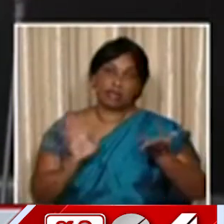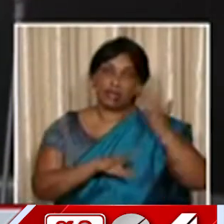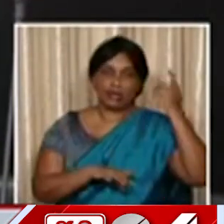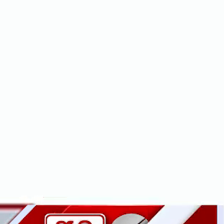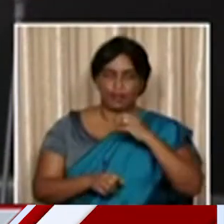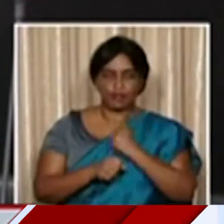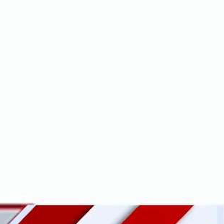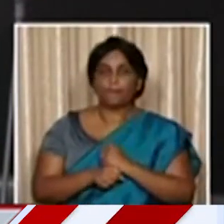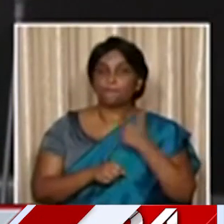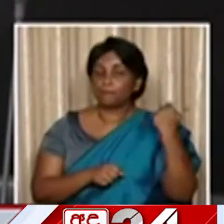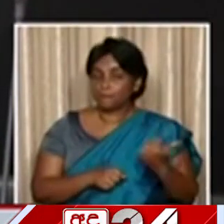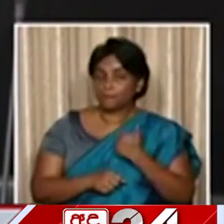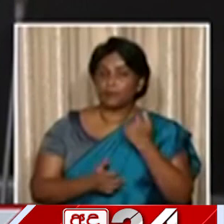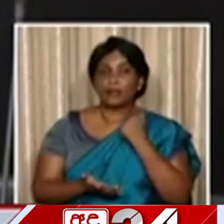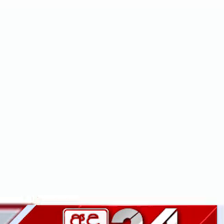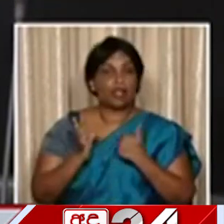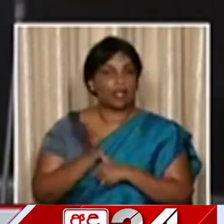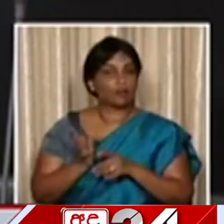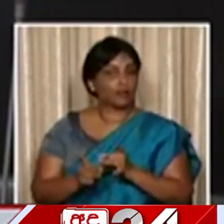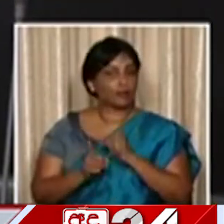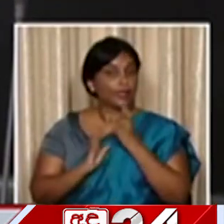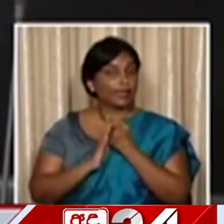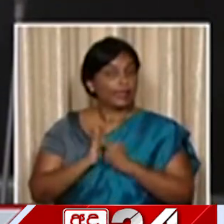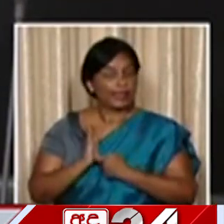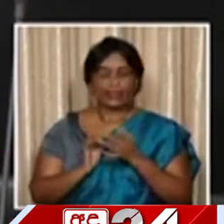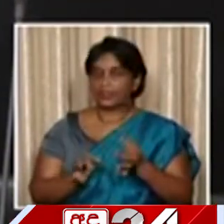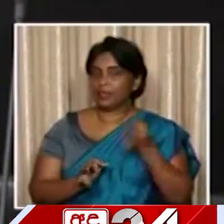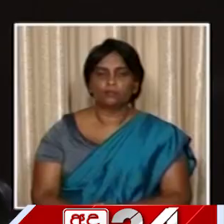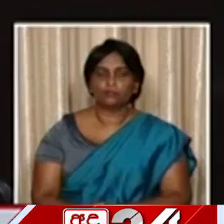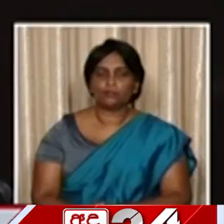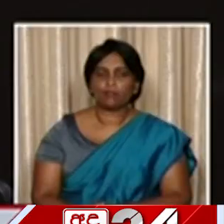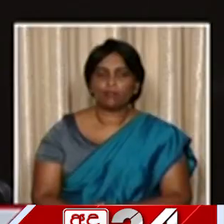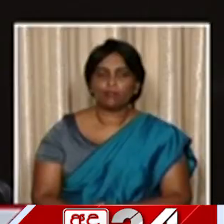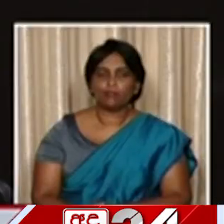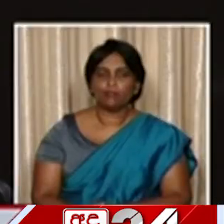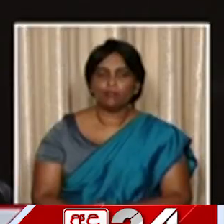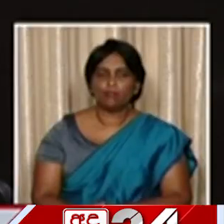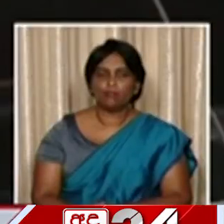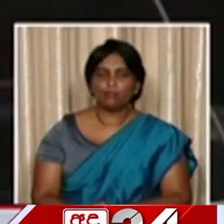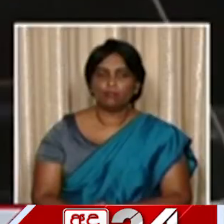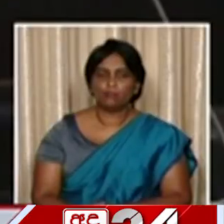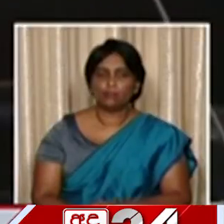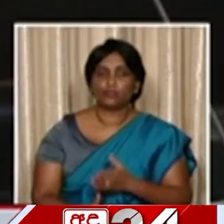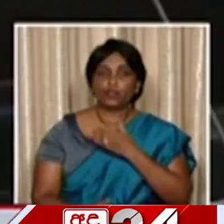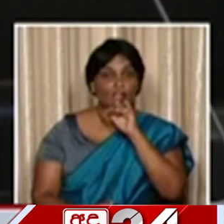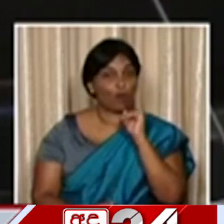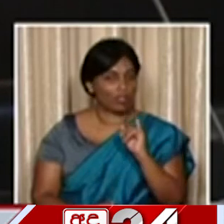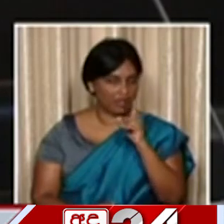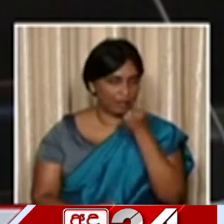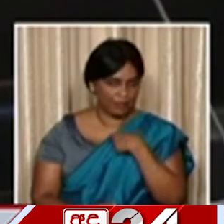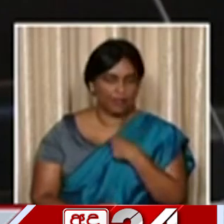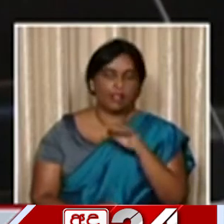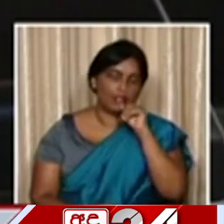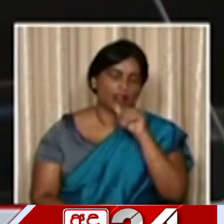ඕනේ ආණ්ඩුවකට අලුත් මහා බැංකු පනත අනුව නීතියෙන් තහනම් සල්ලි අච්චු ගහන්නේ ගරු ඇමතුමා කිව්වා බොරු කියන්න හොඳ නෑ කියලා